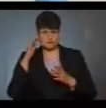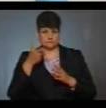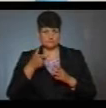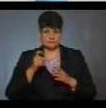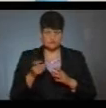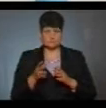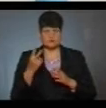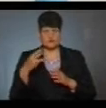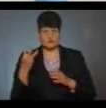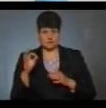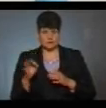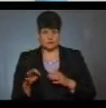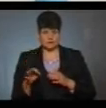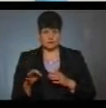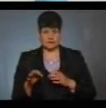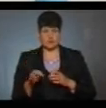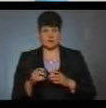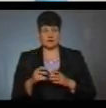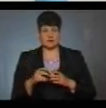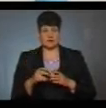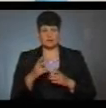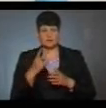23%, поступки Росії